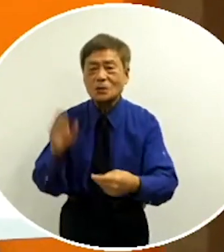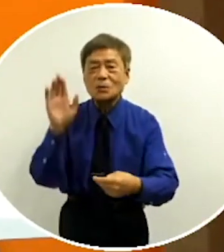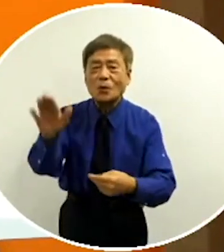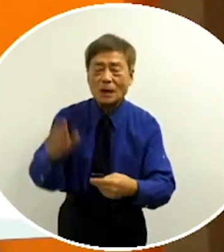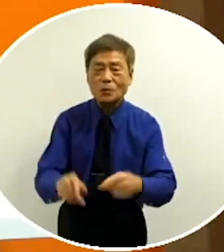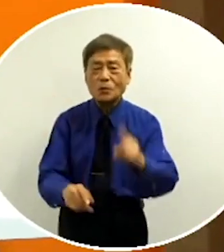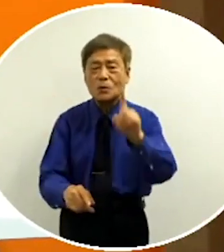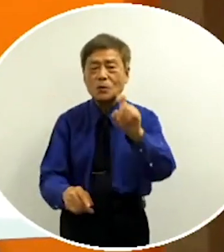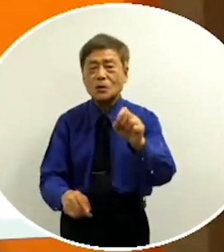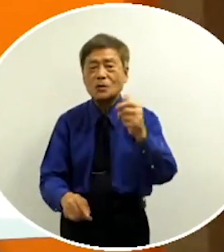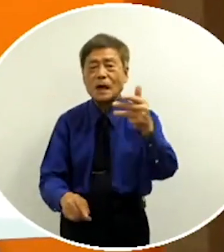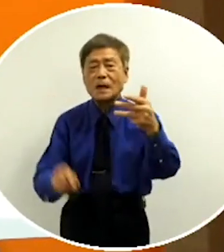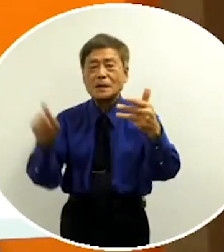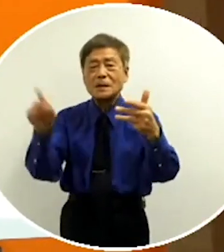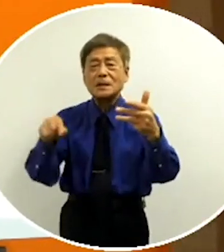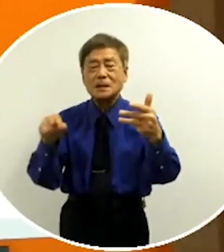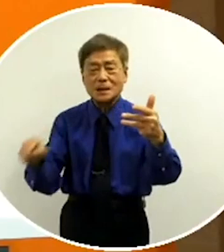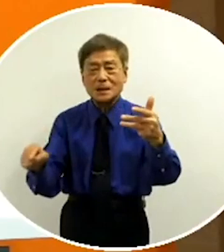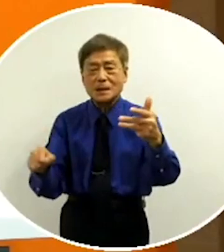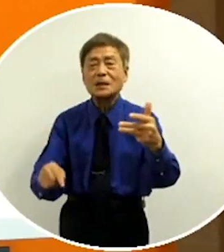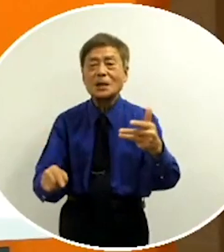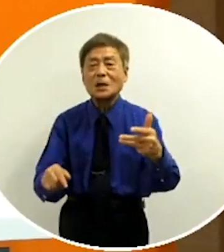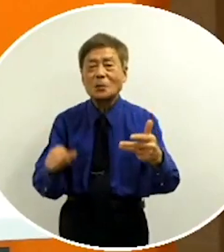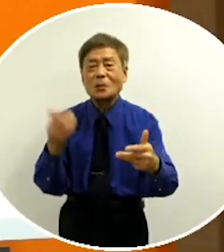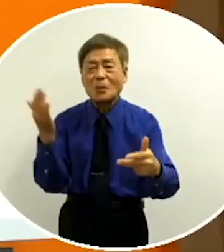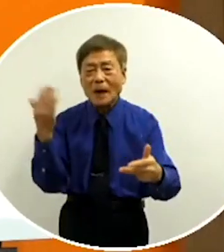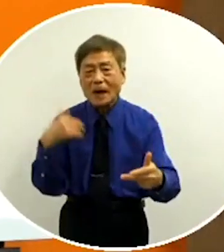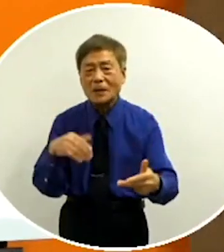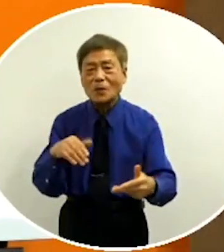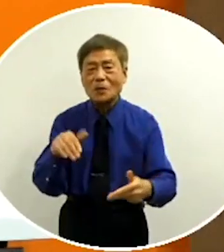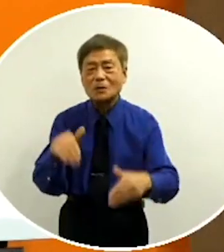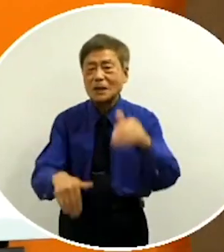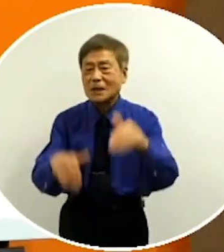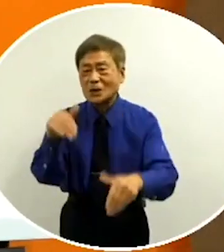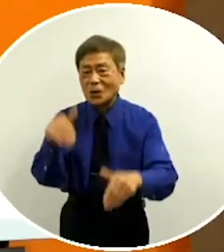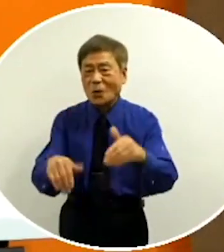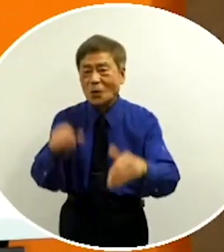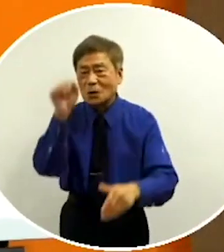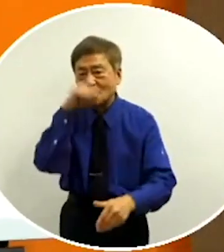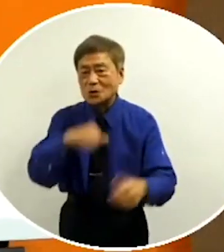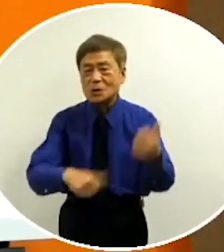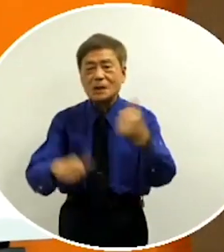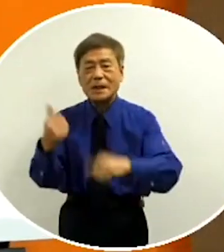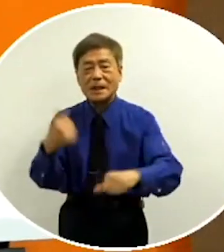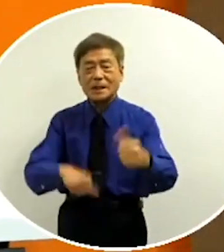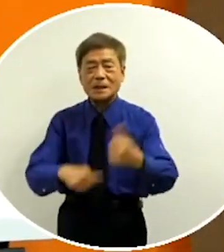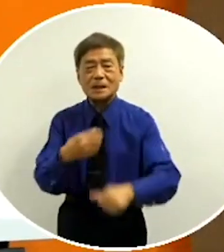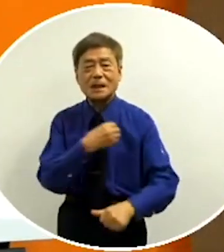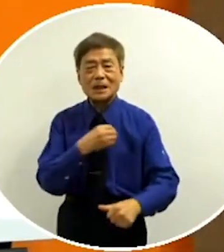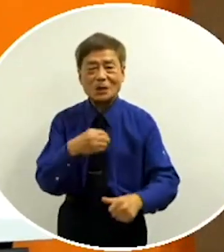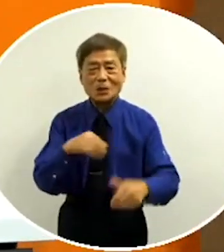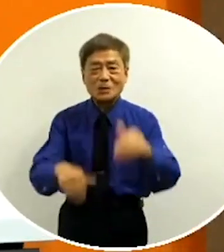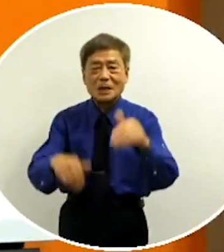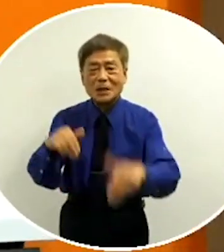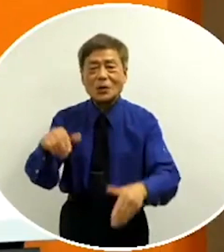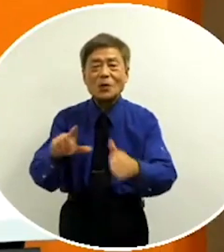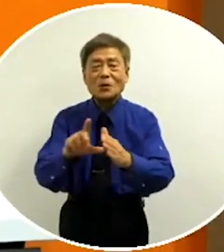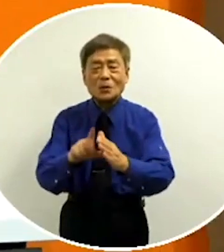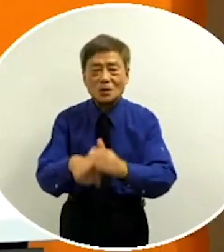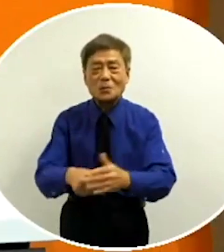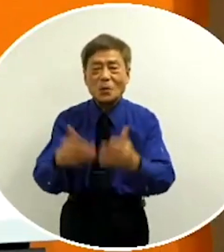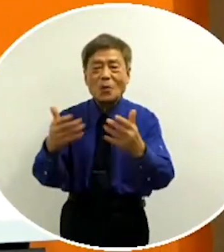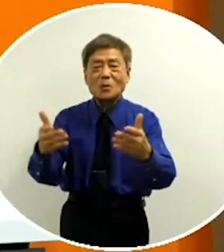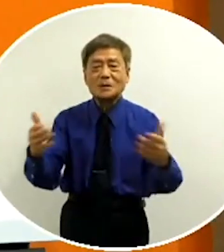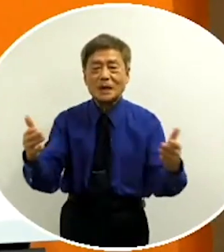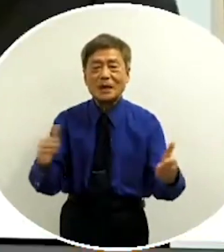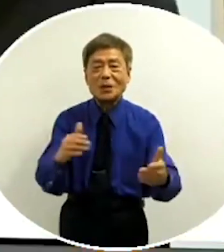名これは衆議院選挙の時も相当なやっぱり底力になったんですねそのとき思ったのは社民